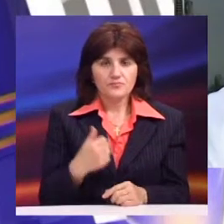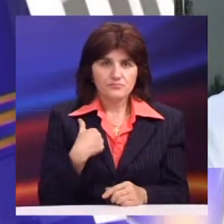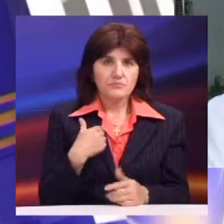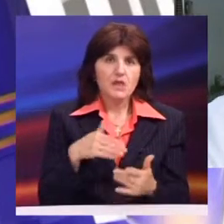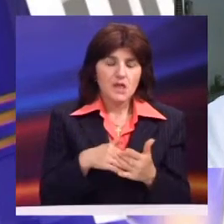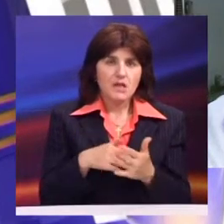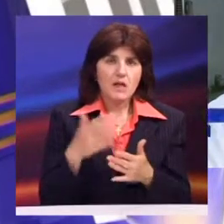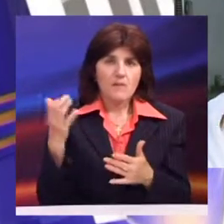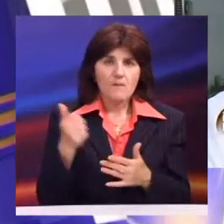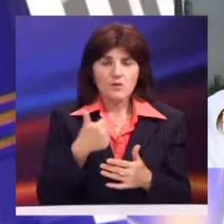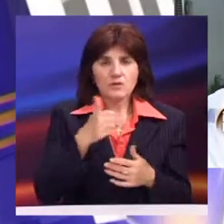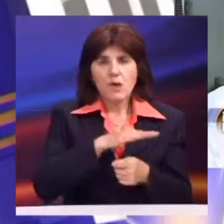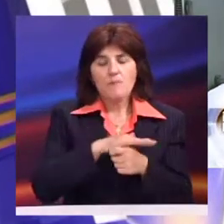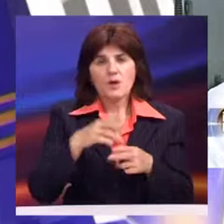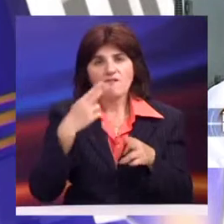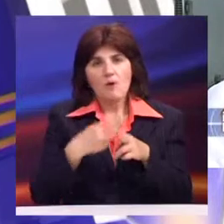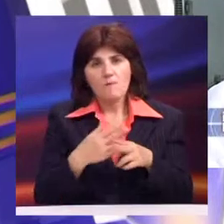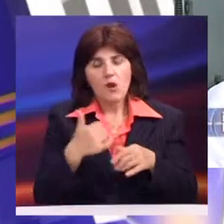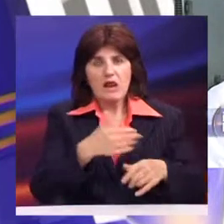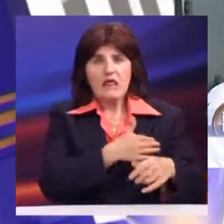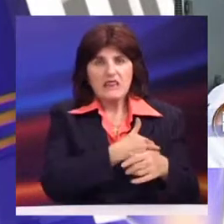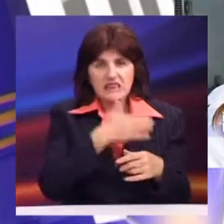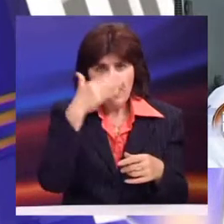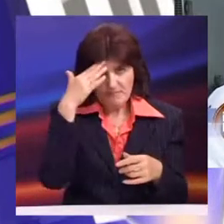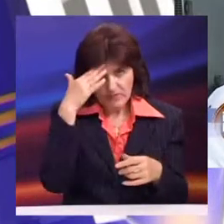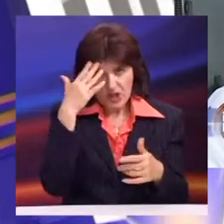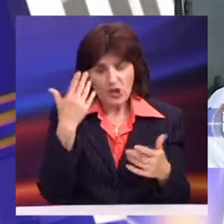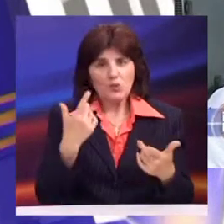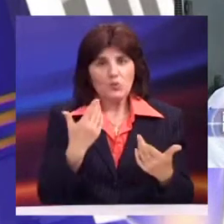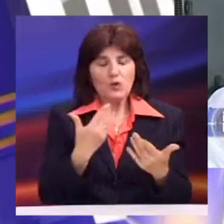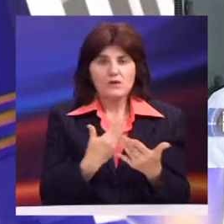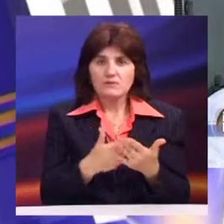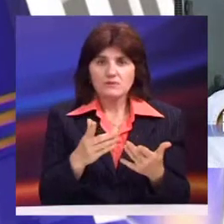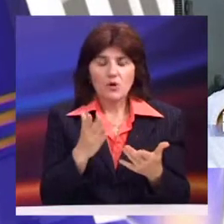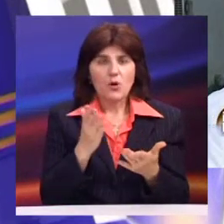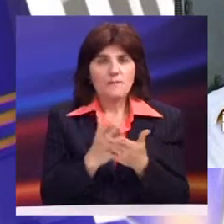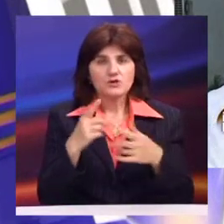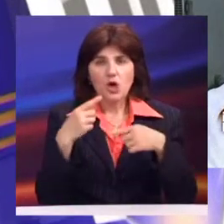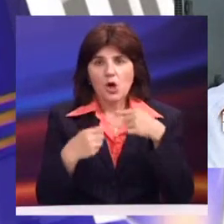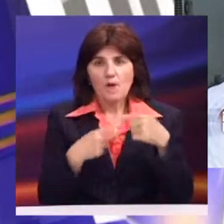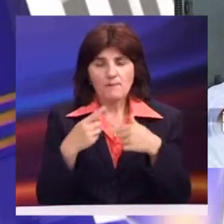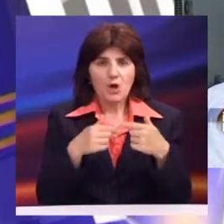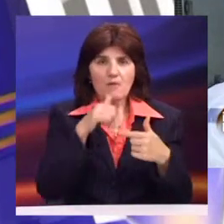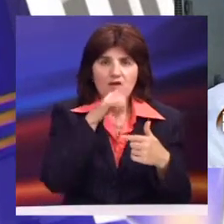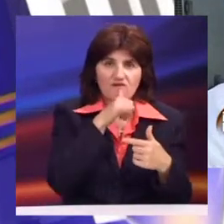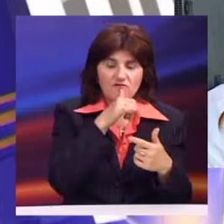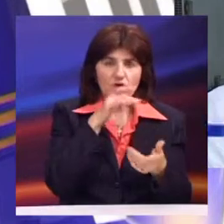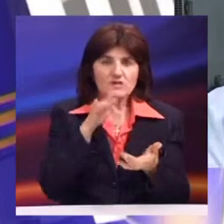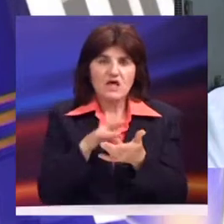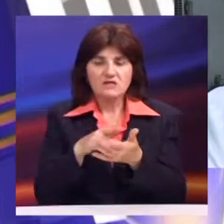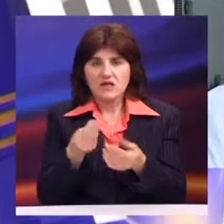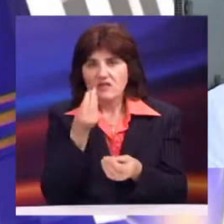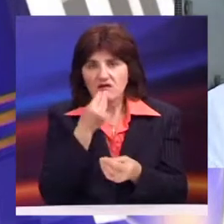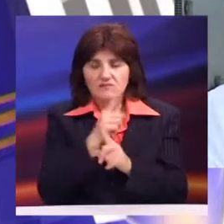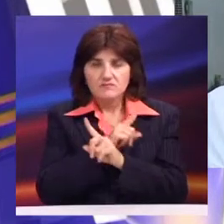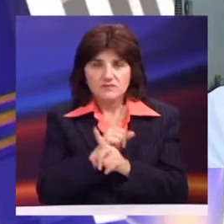prvo poneti nešto za bolove i eventualno za temperaturu ako nam se nešto tako desi. Pošto će biti i promjena vode i promjena